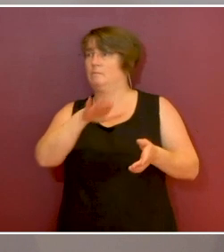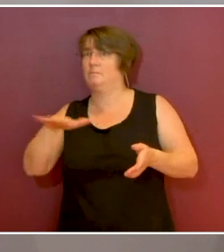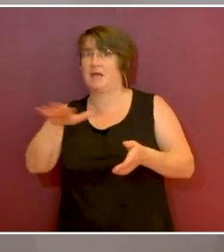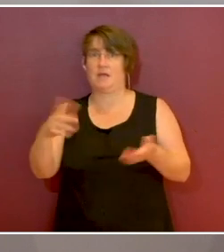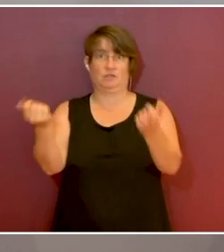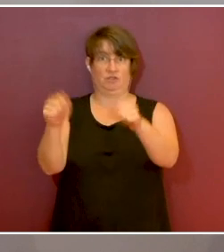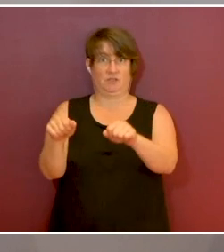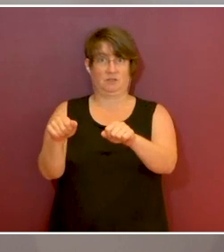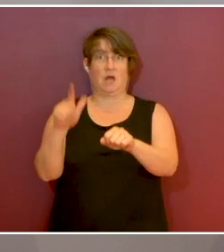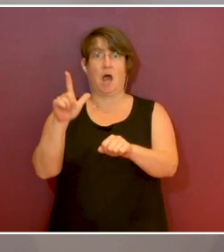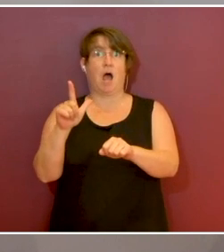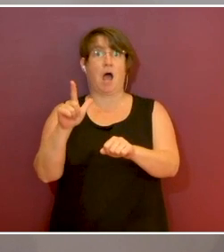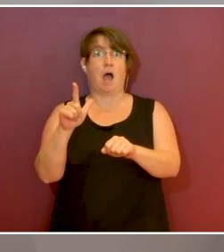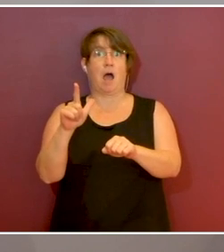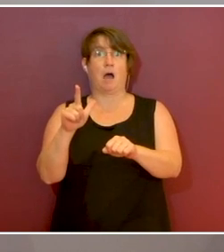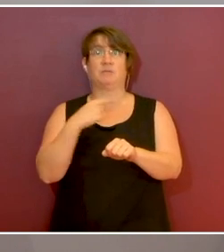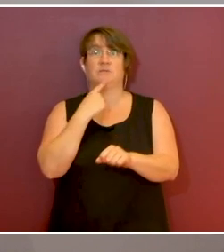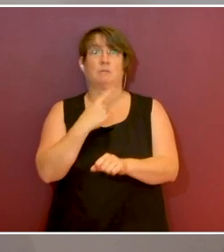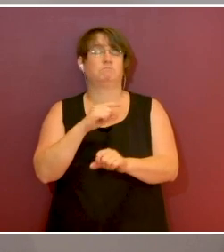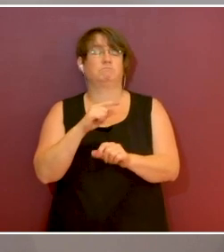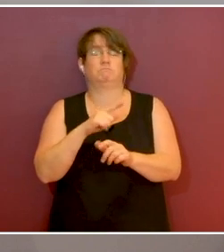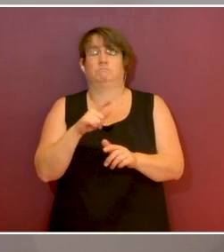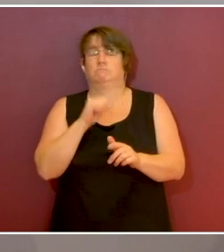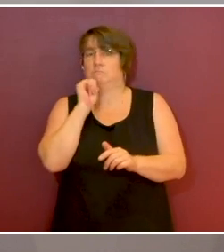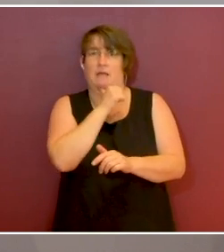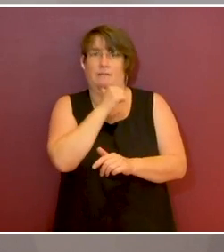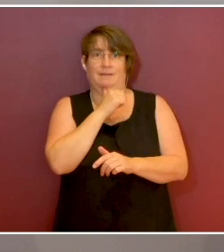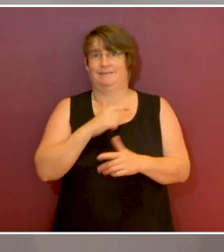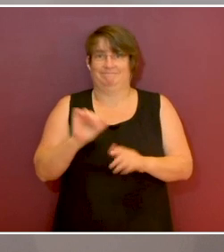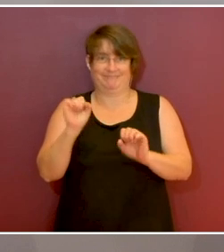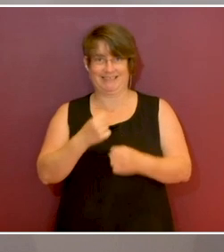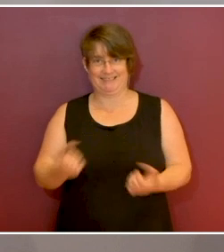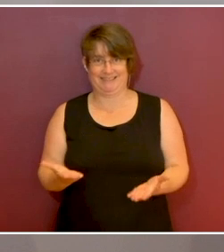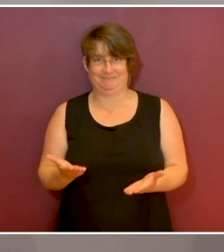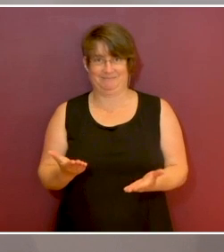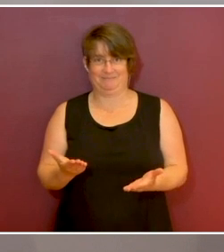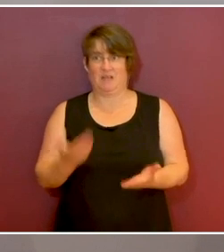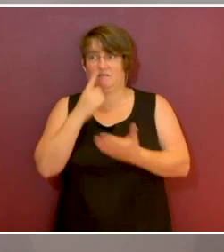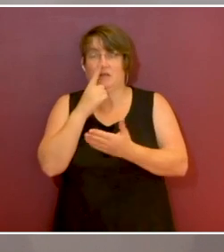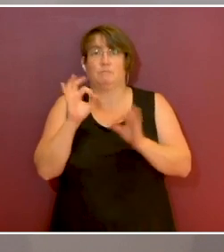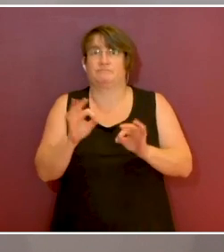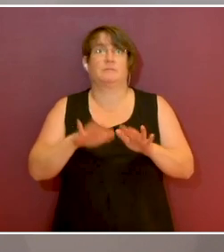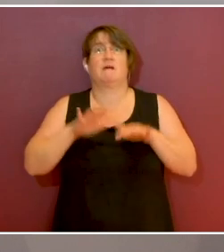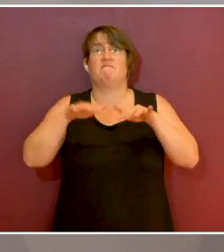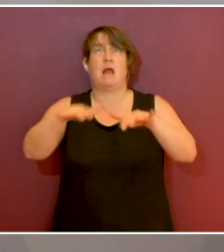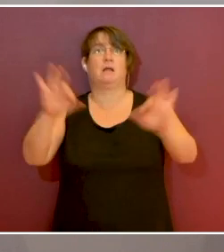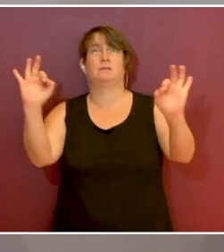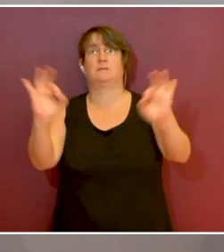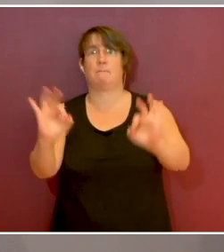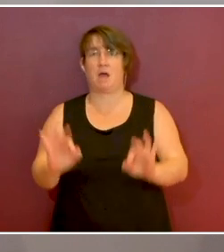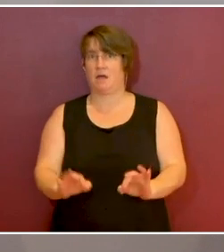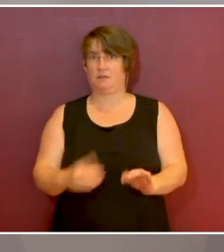ich kann das natürlich nicht ausschließen. Also wenn wir in irgendeine dramatische Welle laufen, wo wir auch